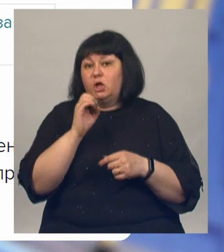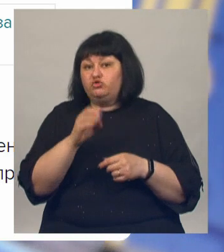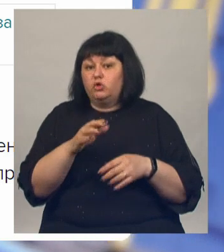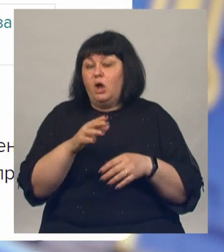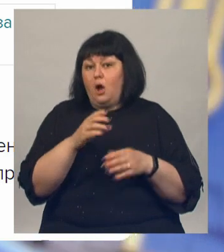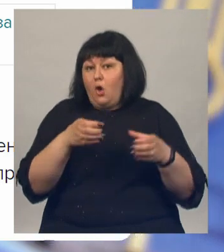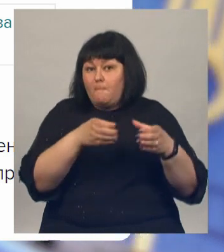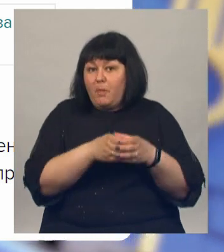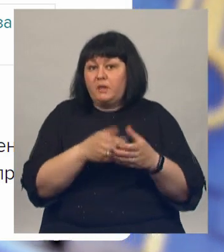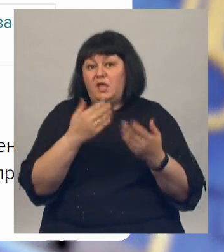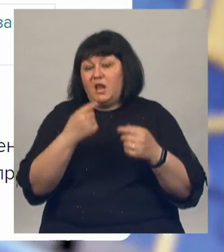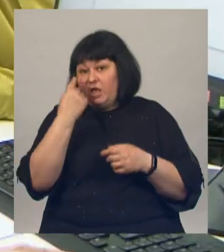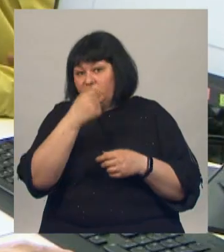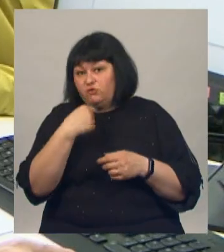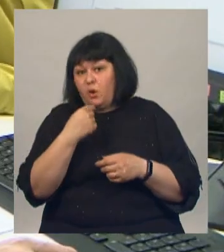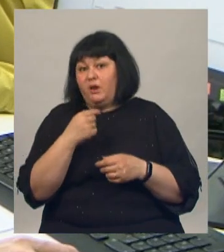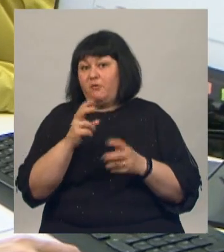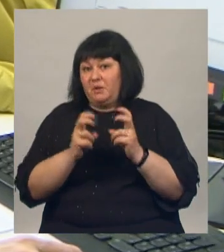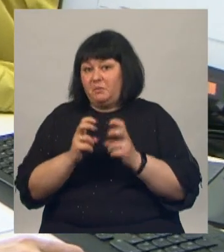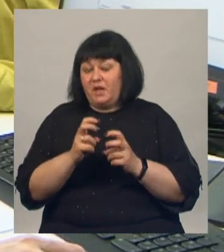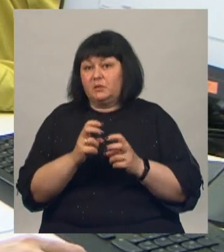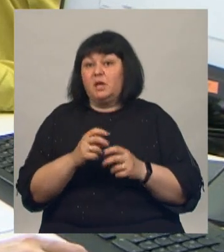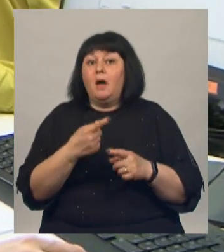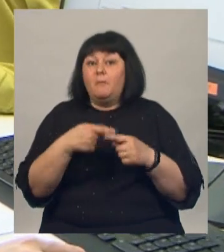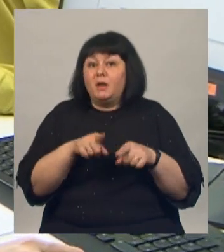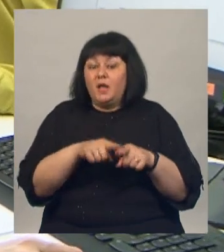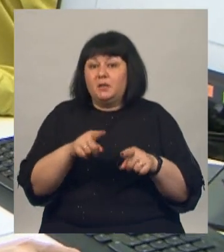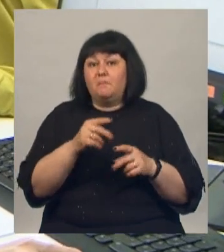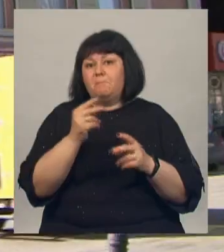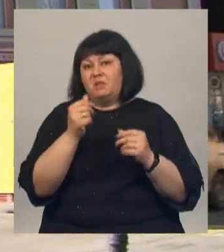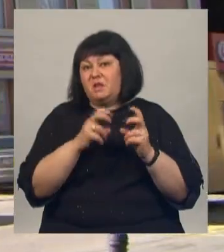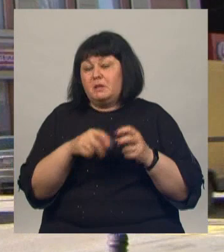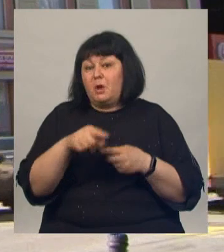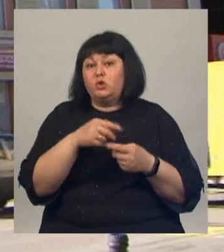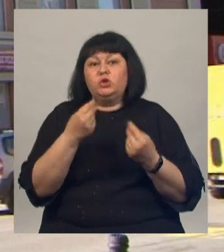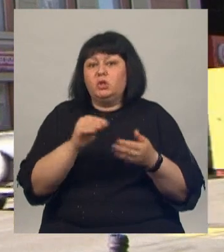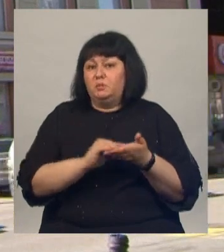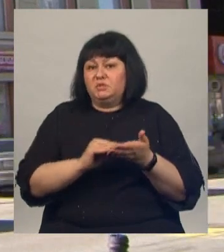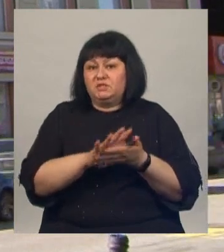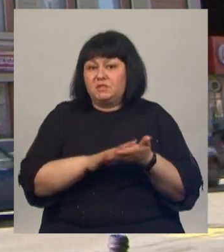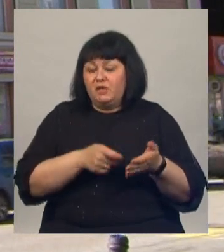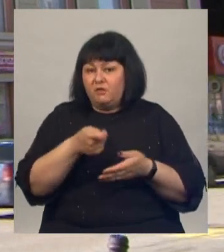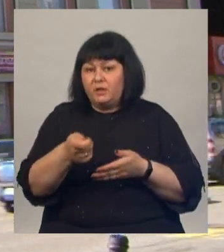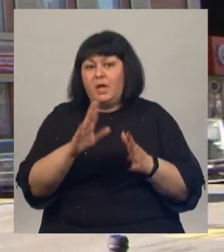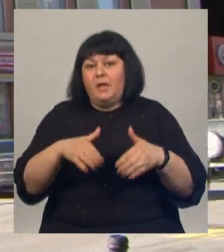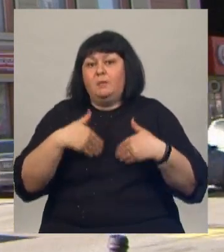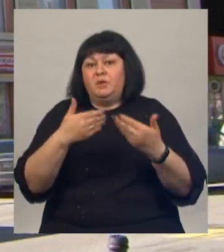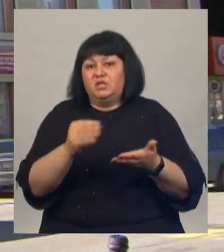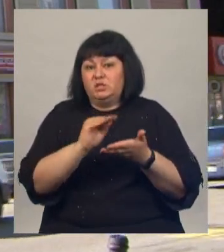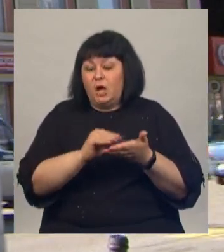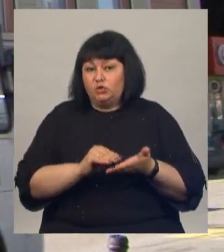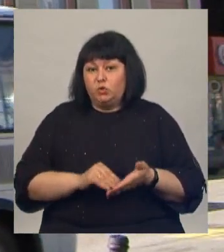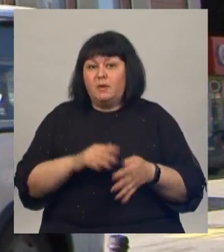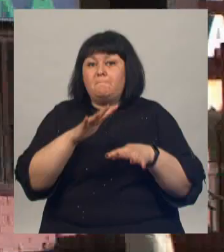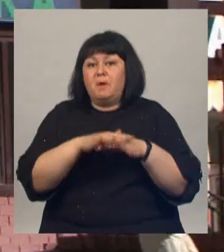или индивидуального предприятия при этом предпринимателю не нужно писать никакие заявления и предоставлять отчетность